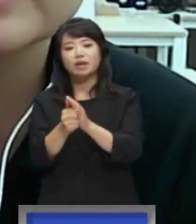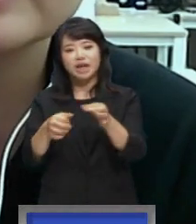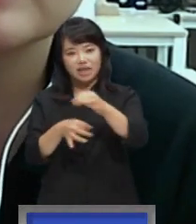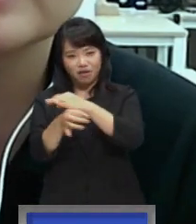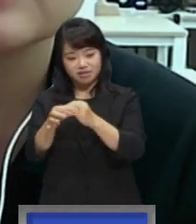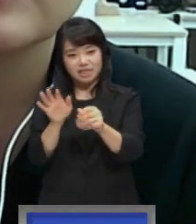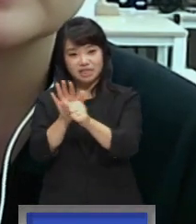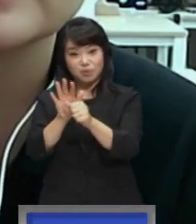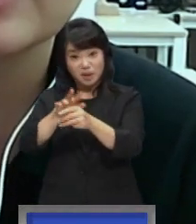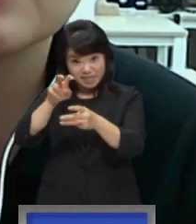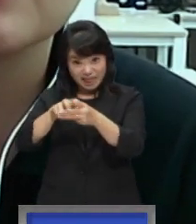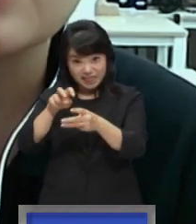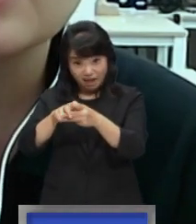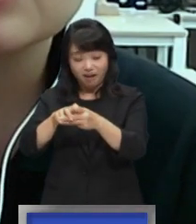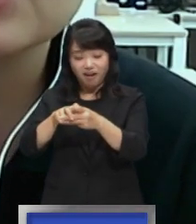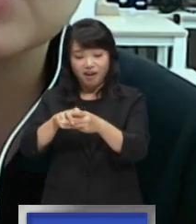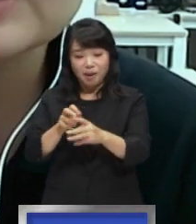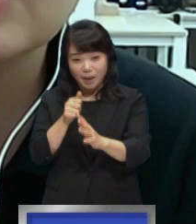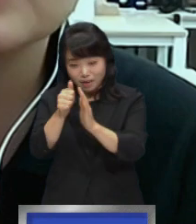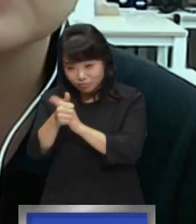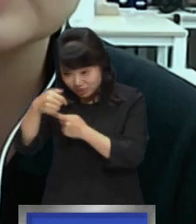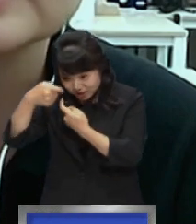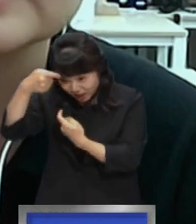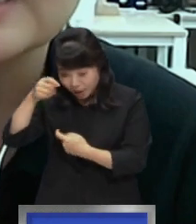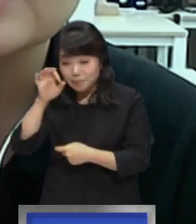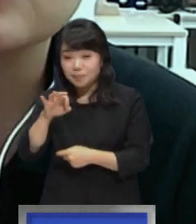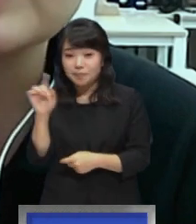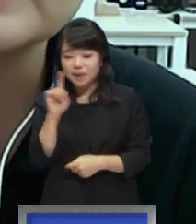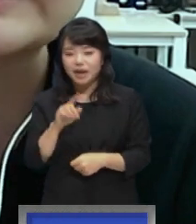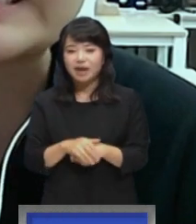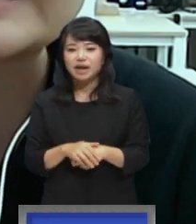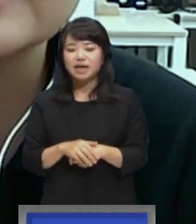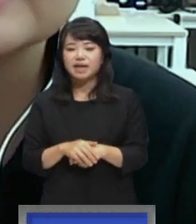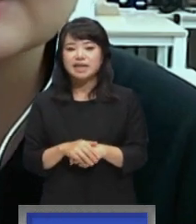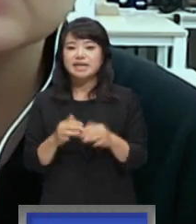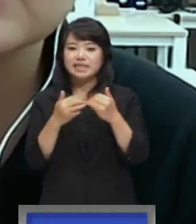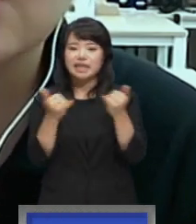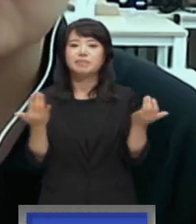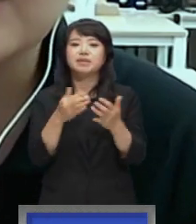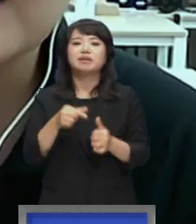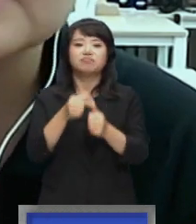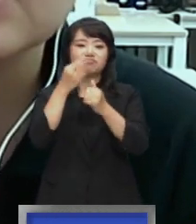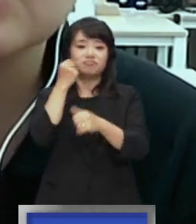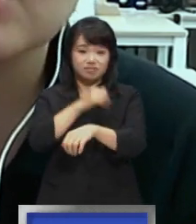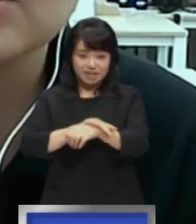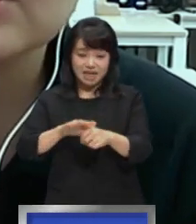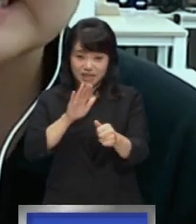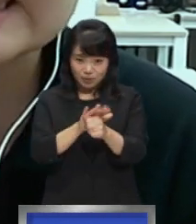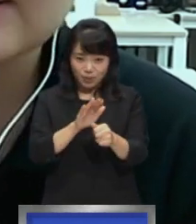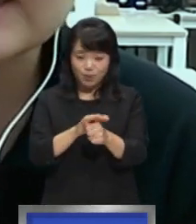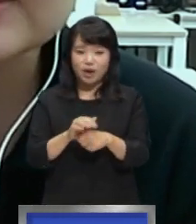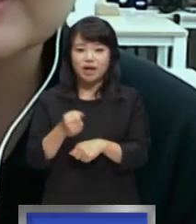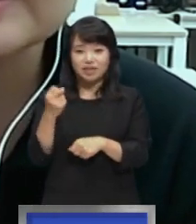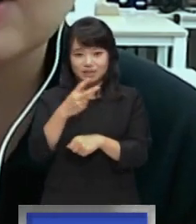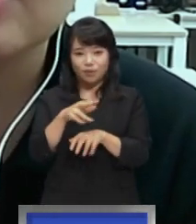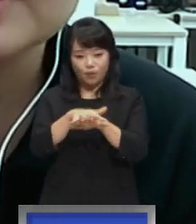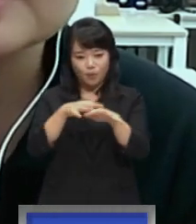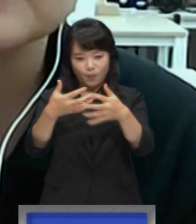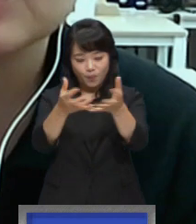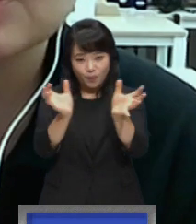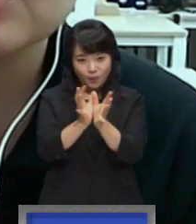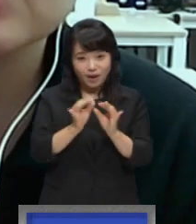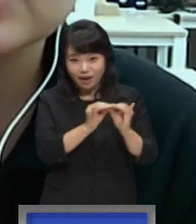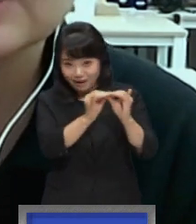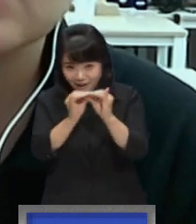경제 지원센터를 다녀왔는데요. 주요 사업으로는 주민 일자리 창출 사업과 지역 공동체 시장 활성화